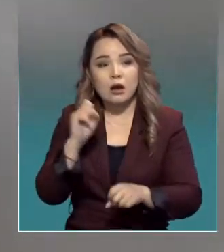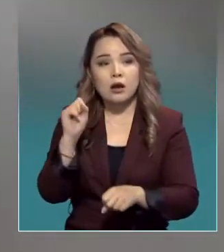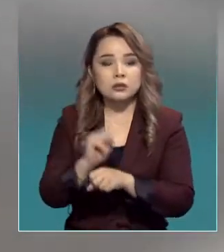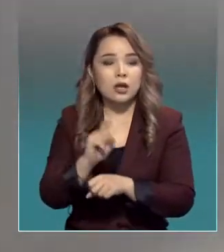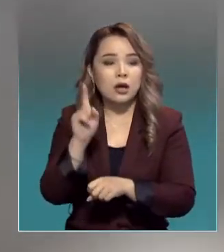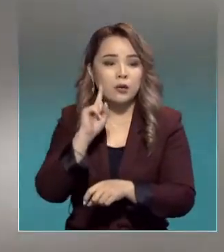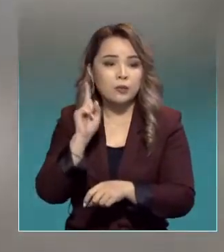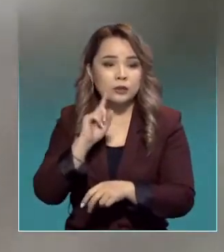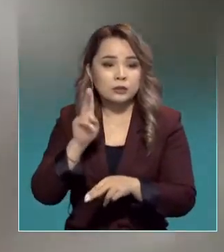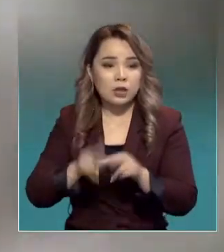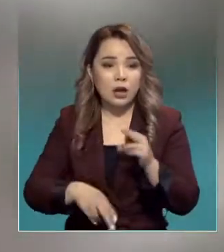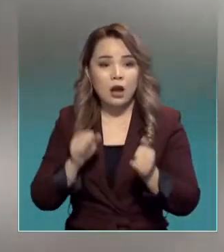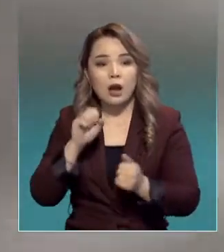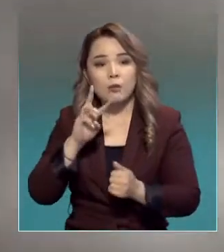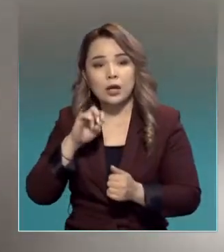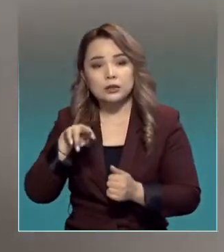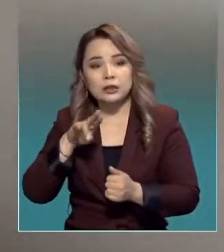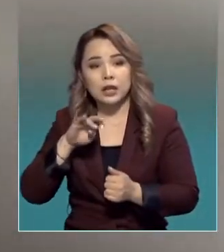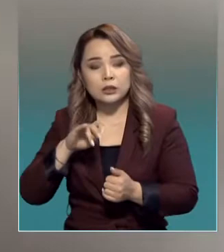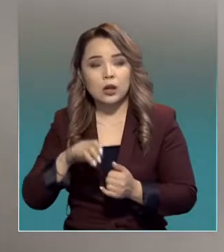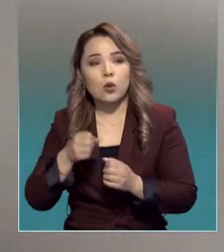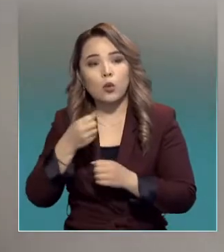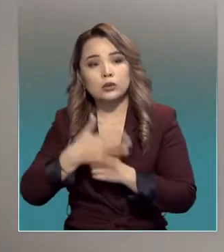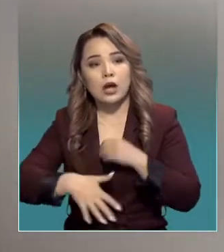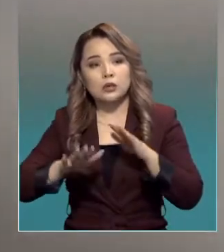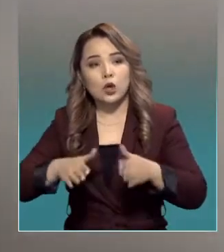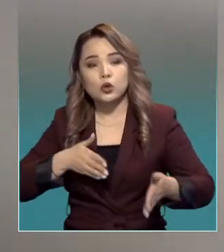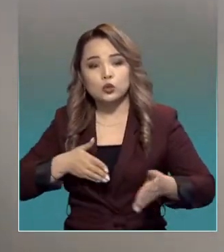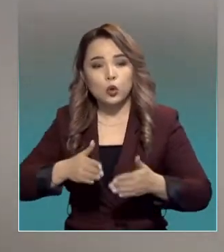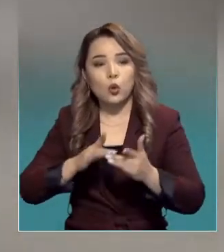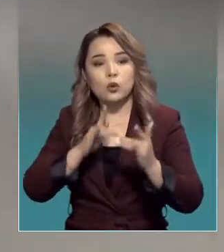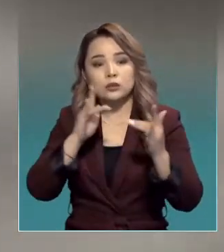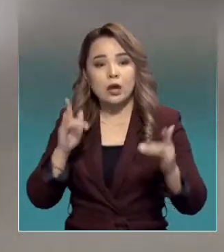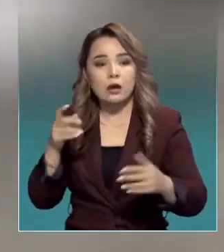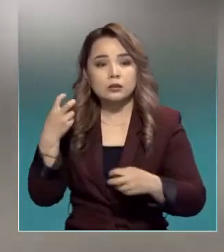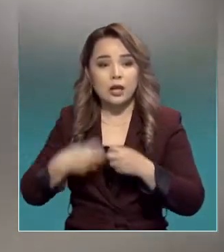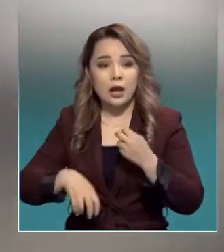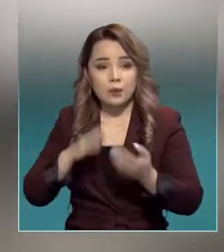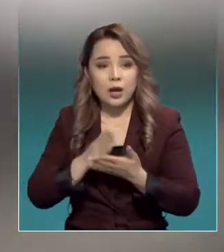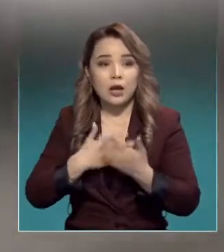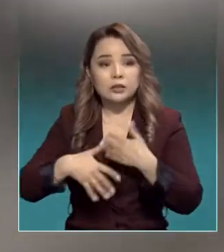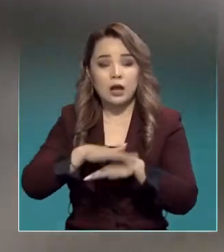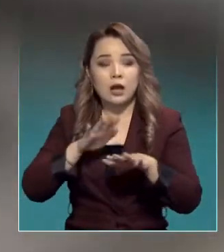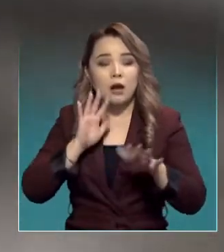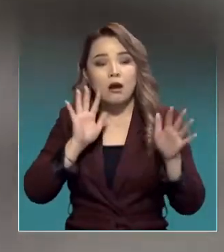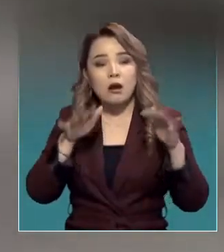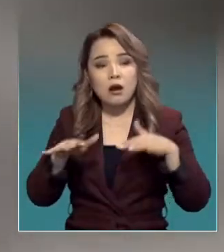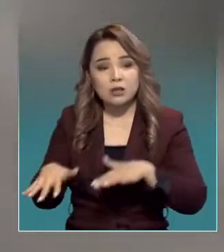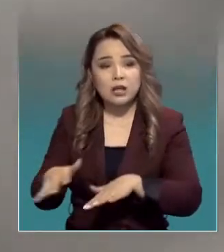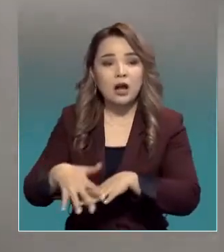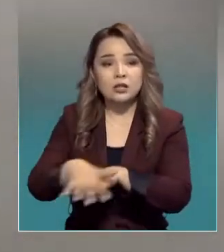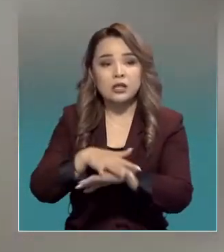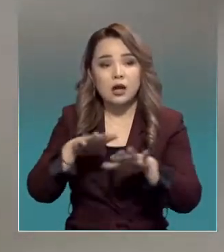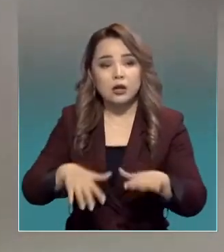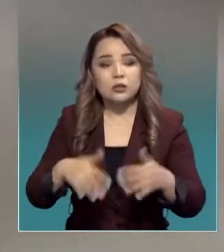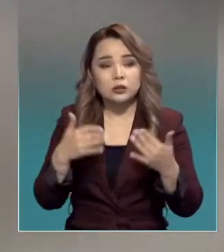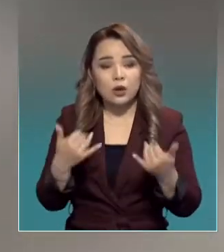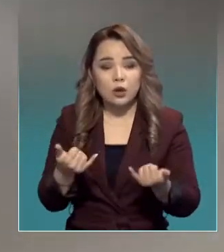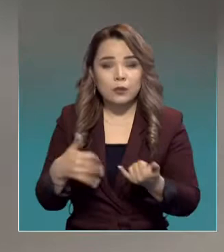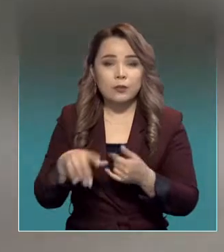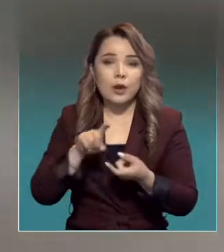Қабырға Амангелдің ортасы жолды бұзып кетті. Даладан ағып келген еріген қар суы аудан орталығын Қабырға